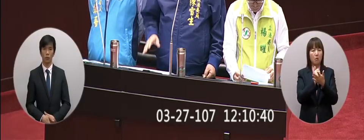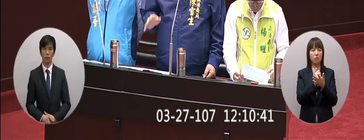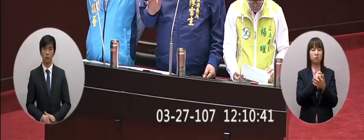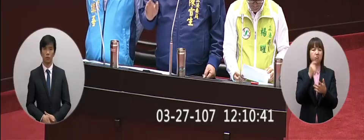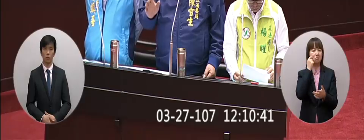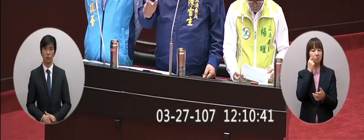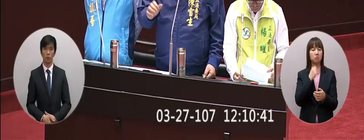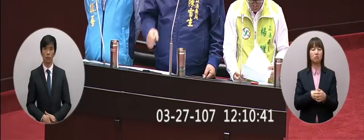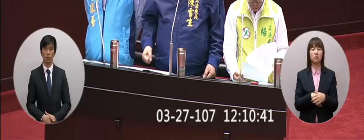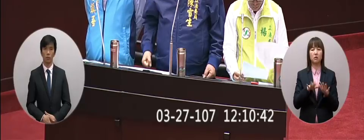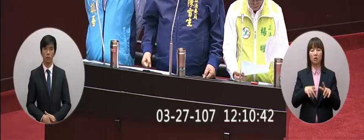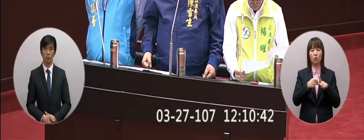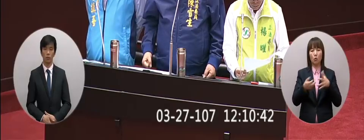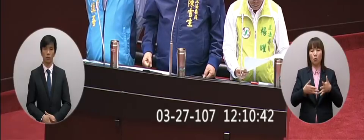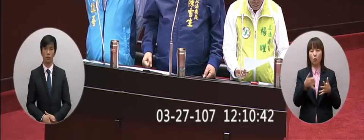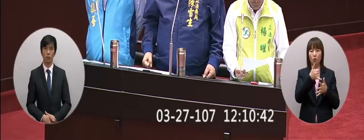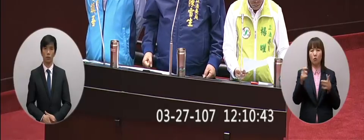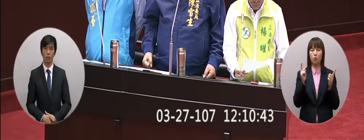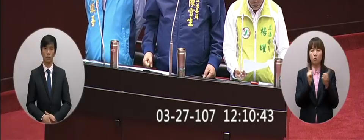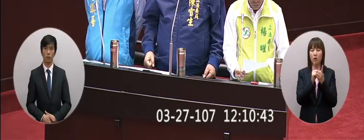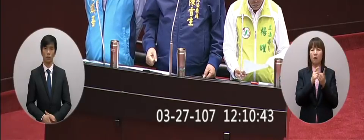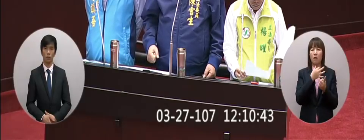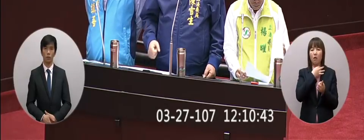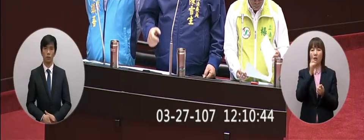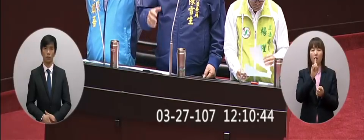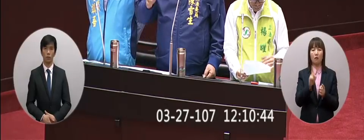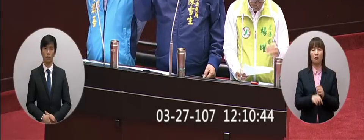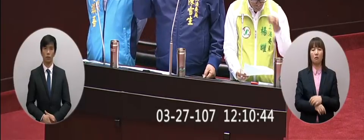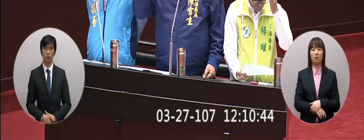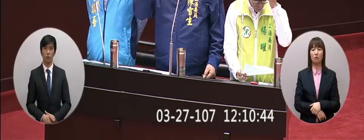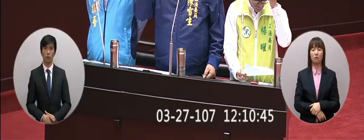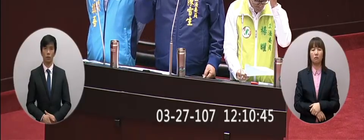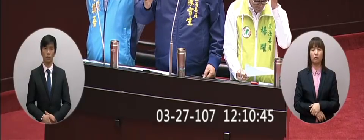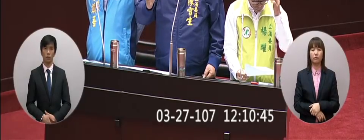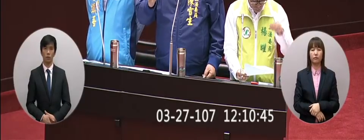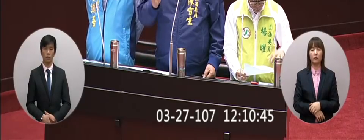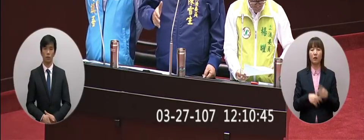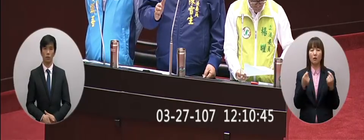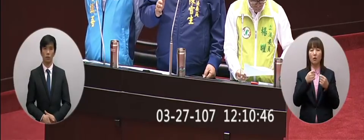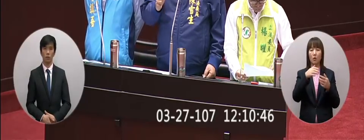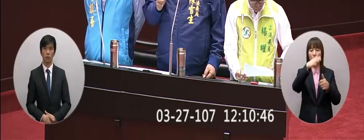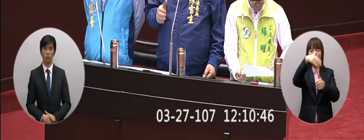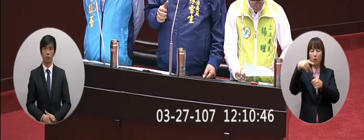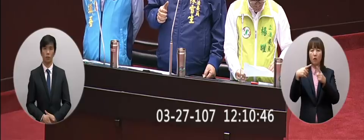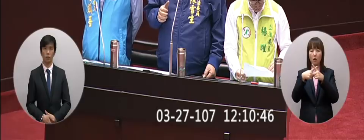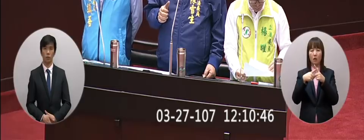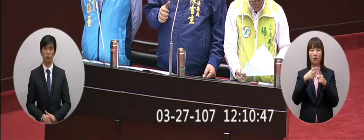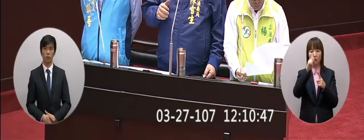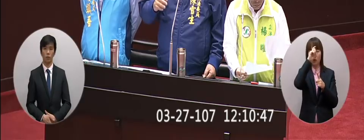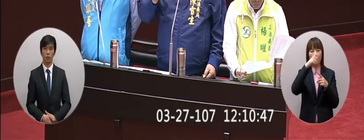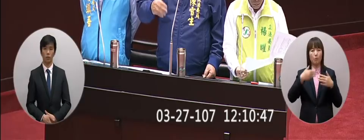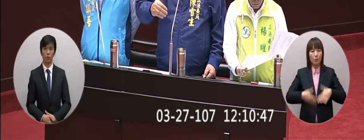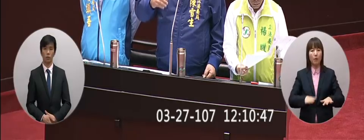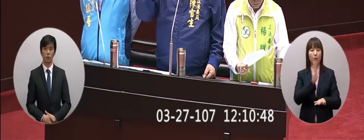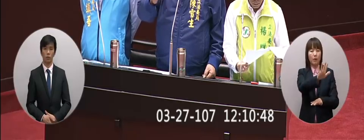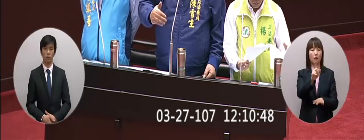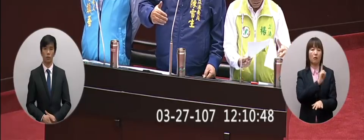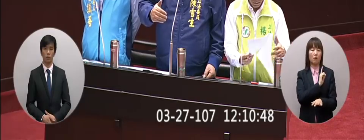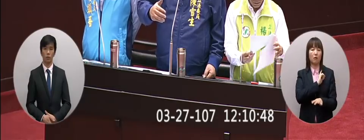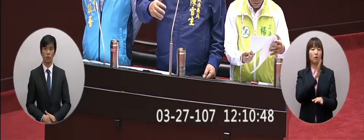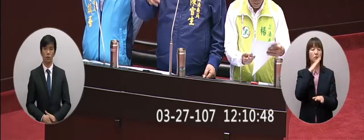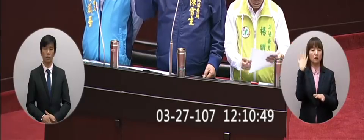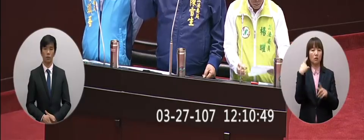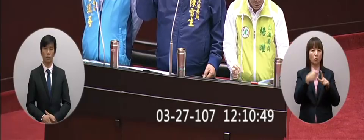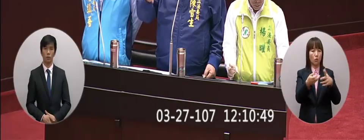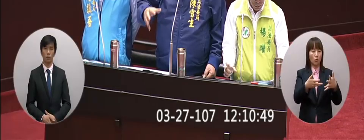上。那现在公务员又面临什么问题？你知道？我们用人在地化这个政策哈，之前是公务